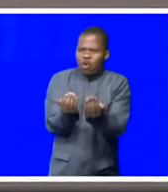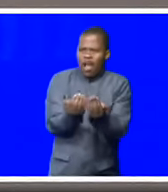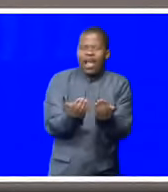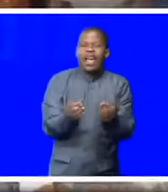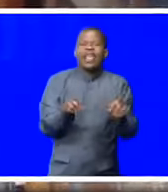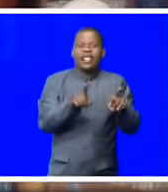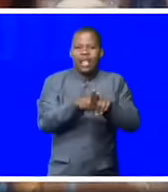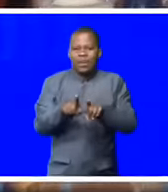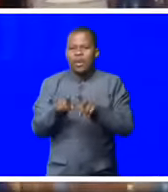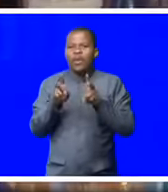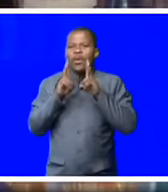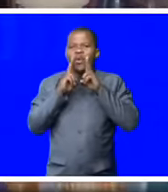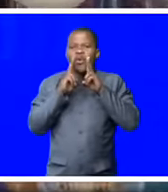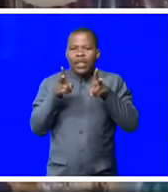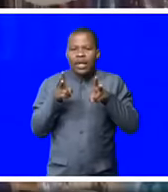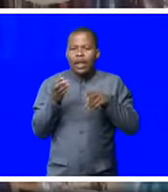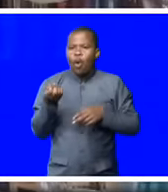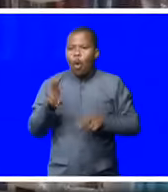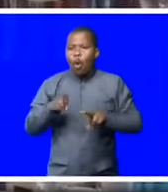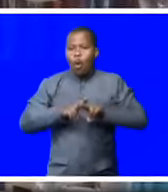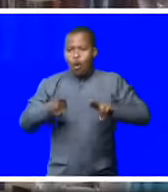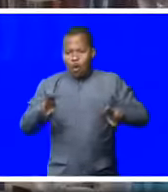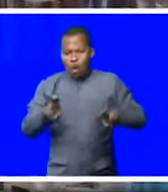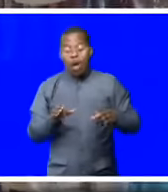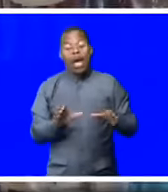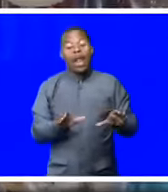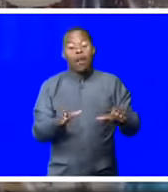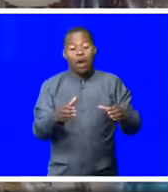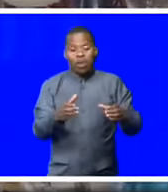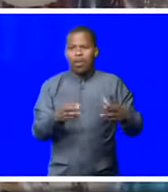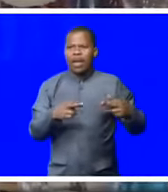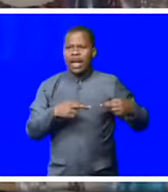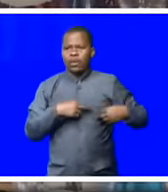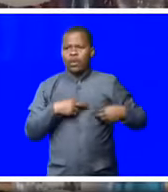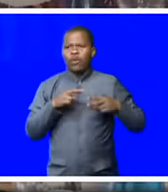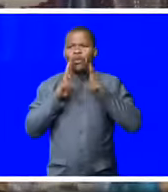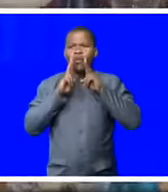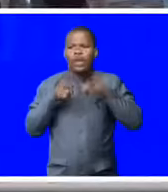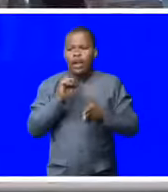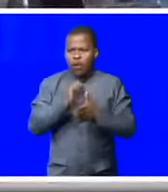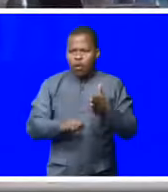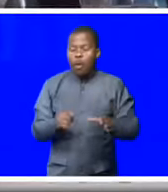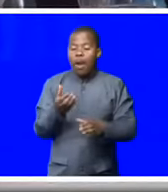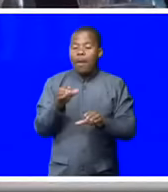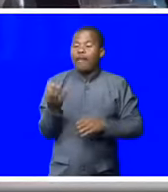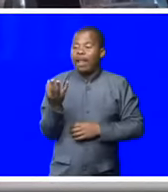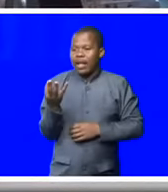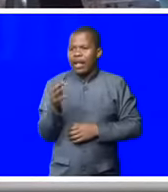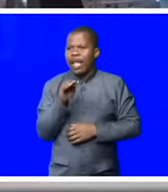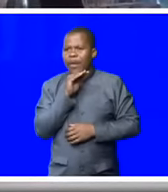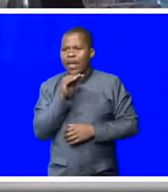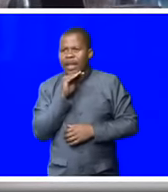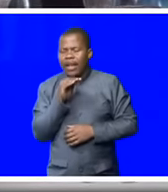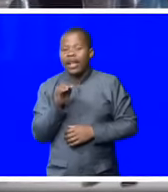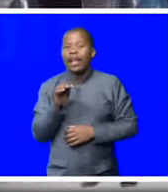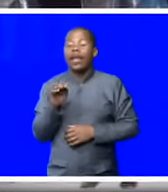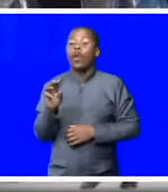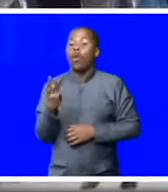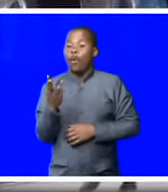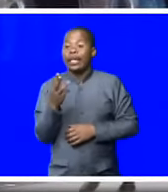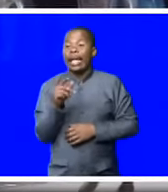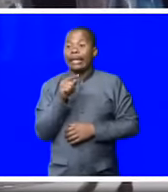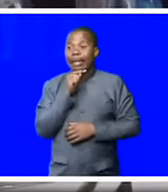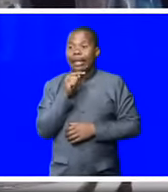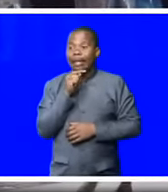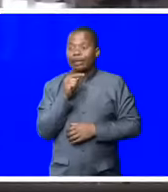tourist. Lamabandla etekuvakasha labuya kulamave lamathathu abheke ukuthi ashiye leSwatini ngalesithathu